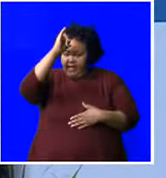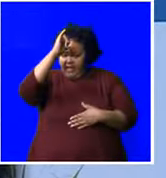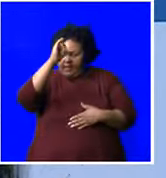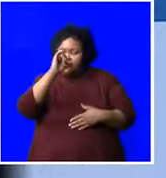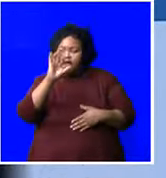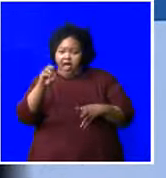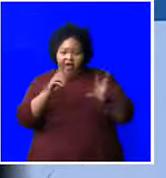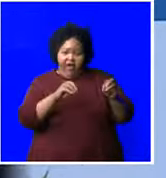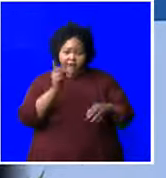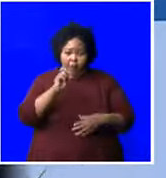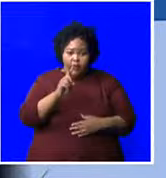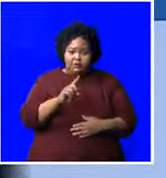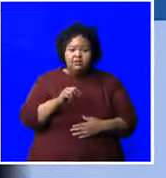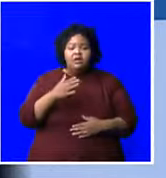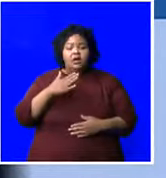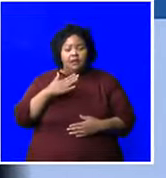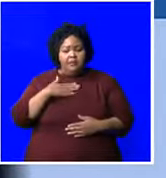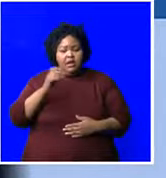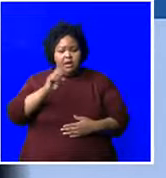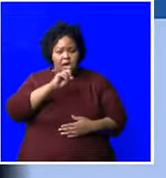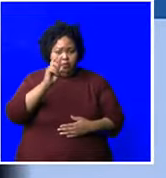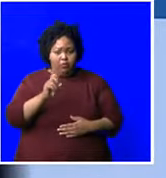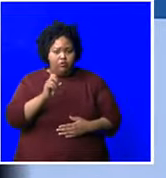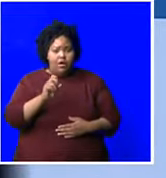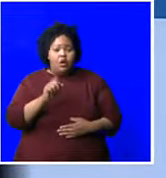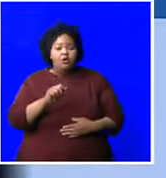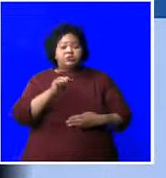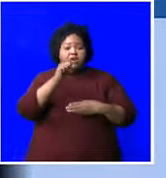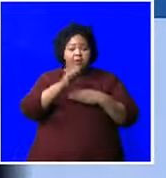Uyaya yini engundleni every month.